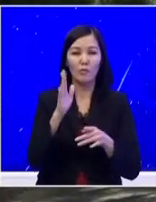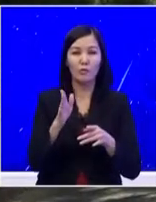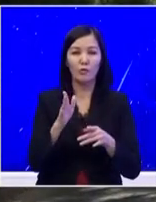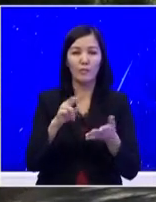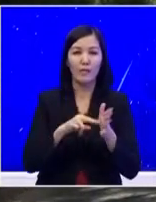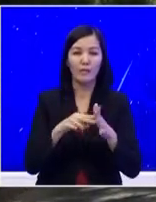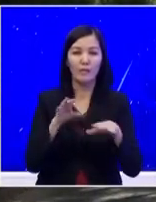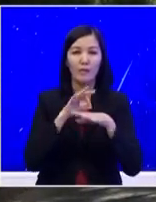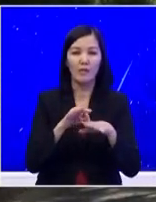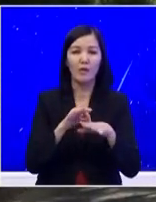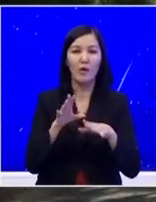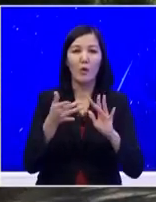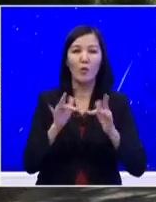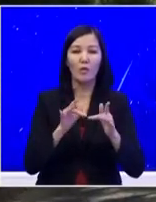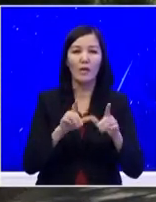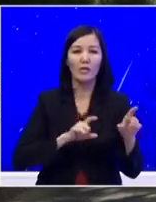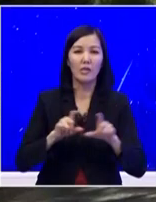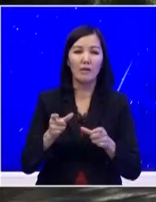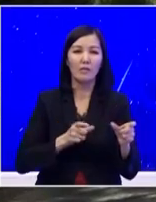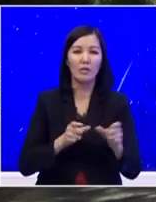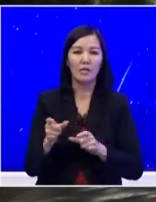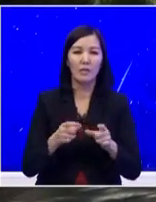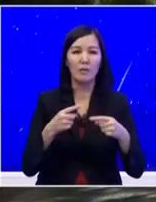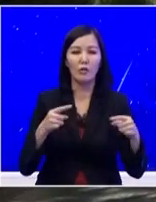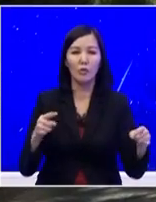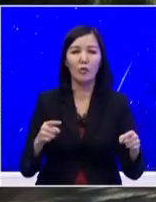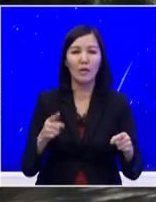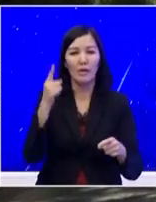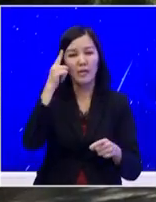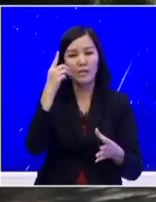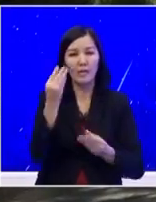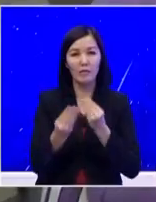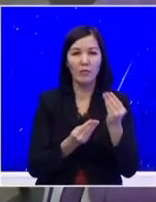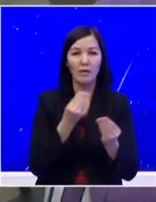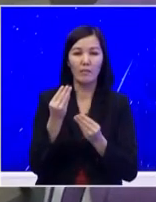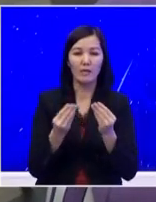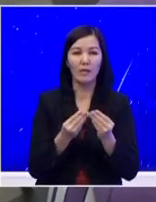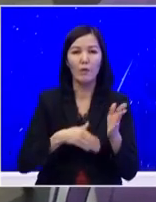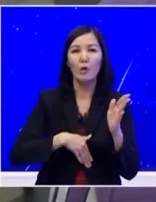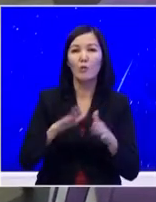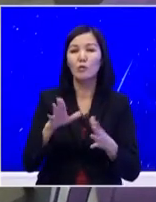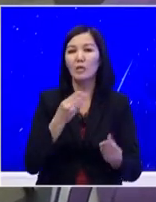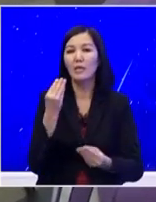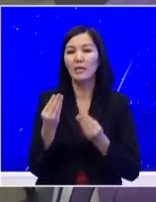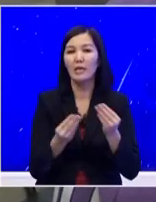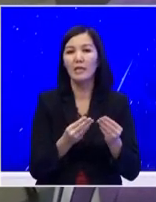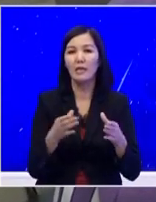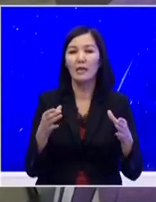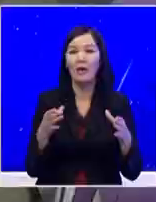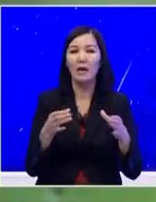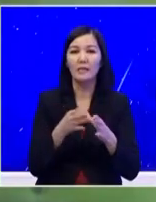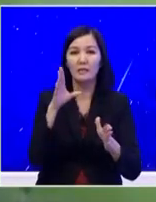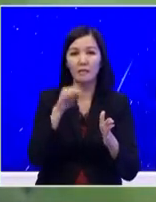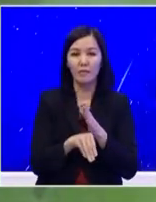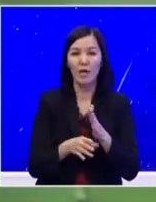проводить соревнования по онлайн, шахматам, шашкам и другим интеллектуальным играм. Лучшие игроки составят основной костяк